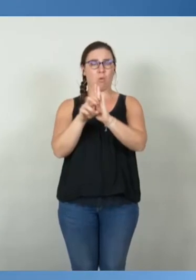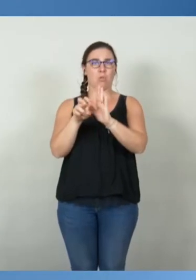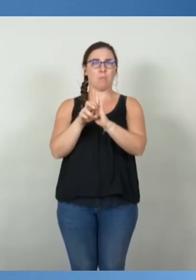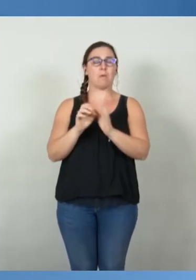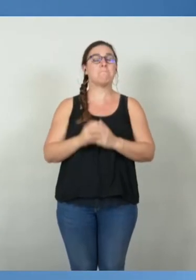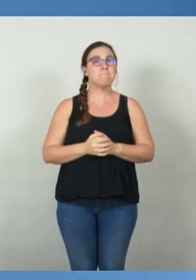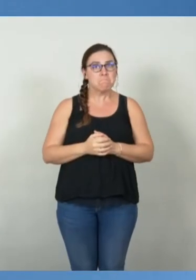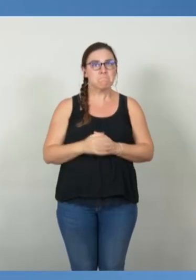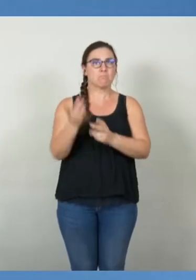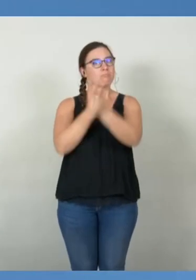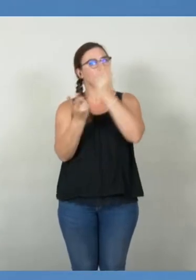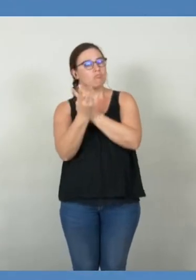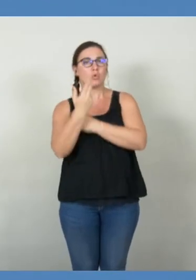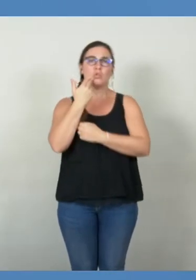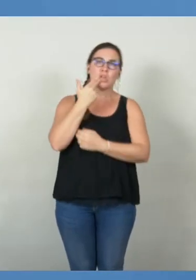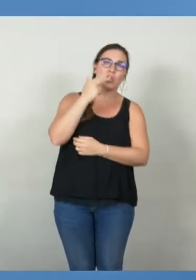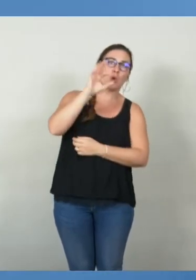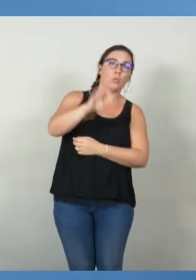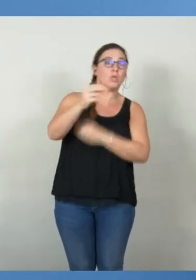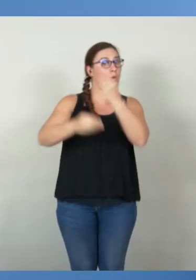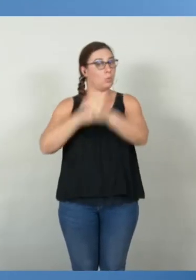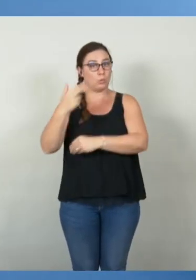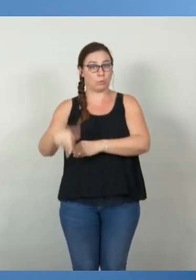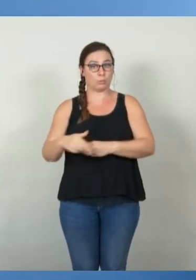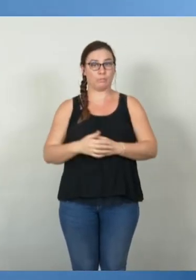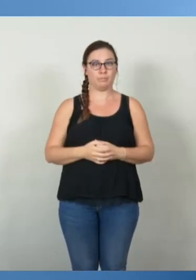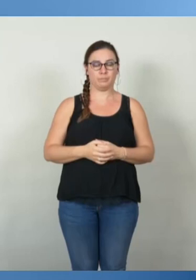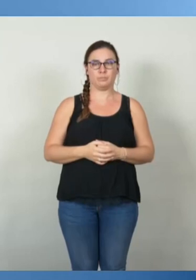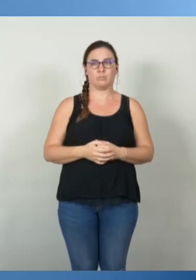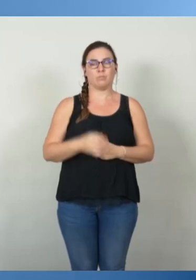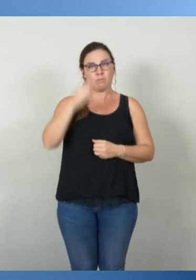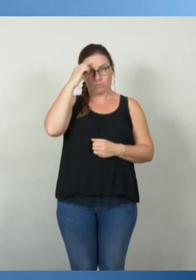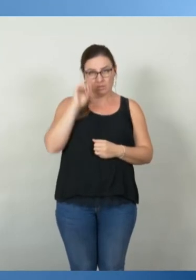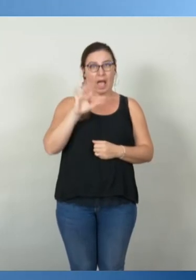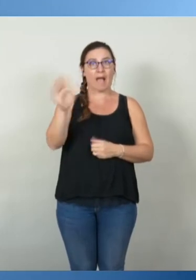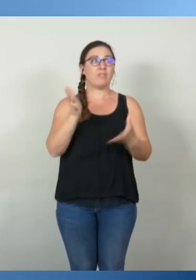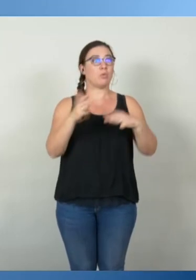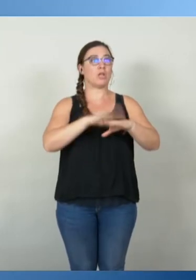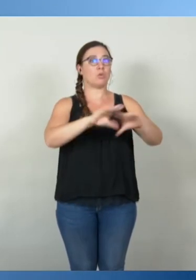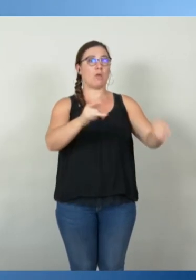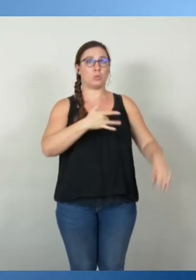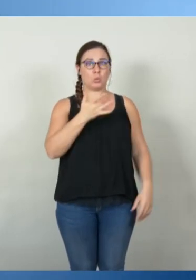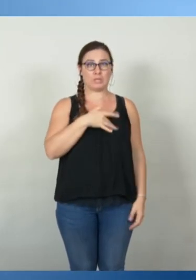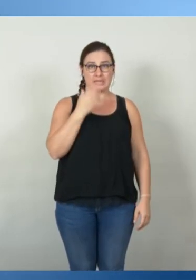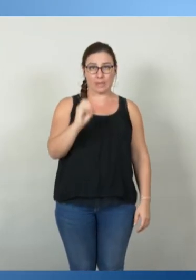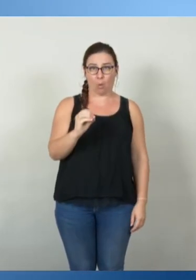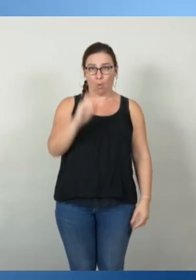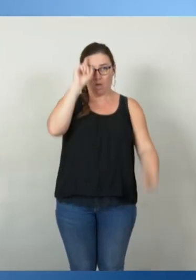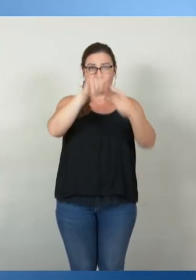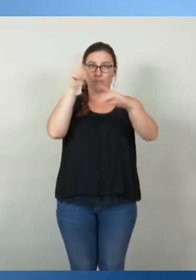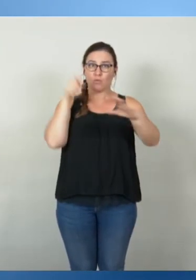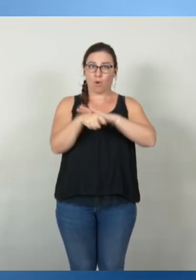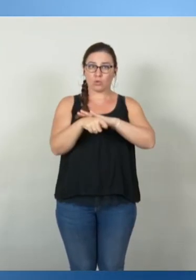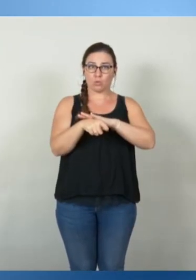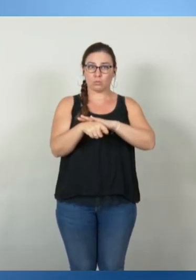représentant des usagers ou pas pour donner un avis qui ne servira à rien sur la tribution des subventions il